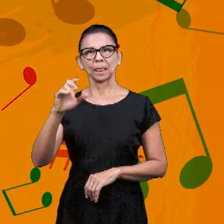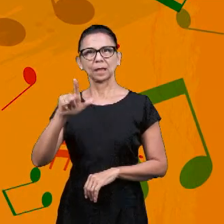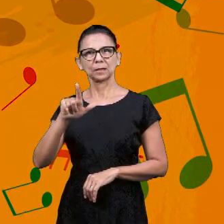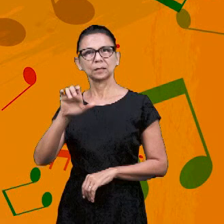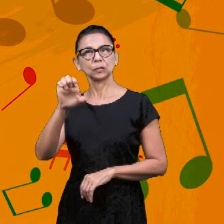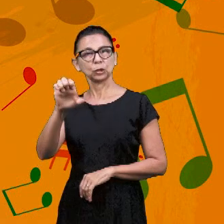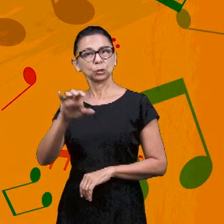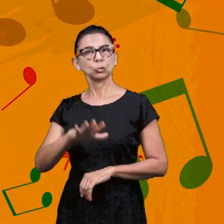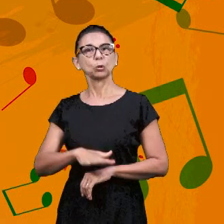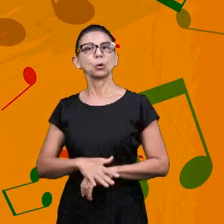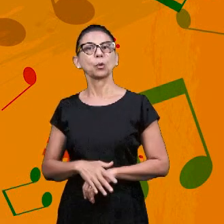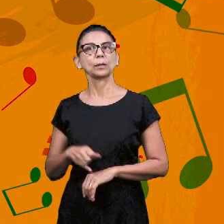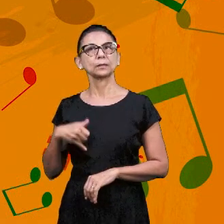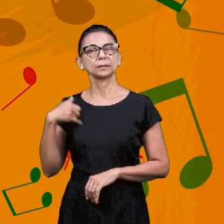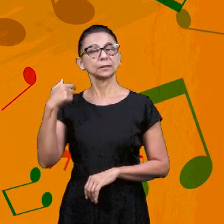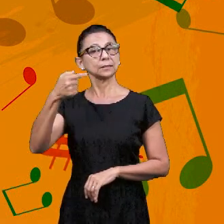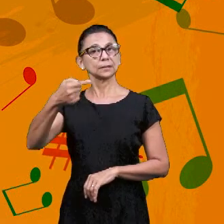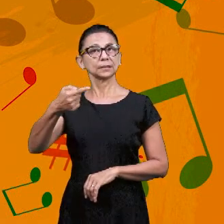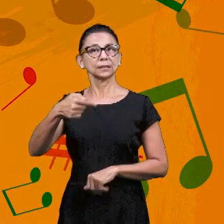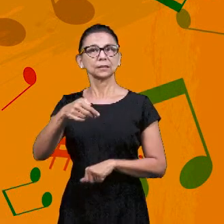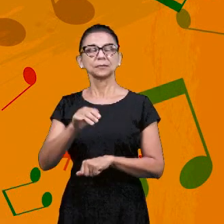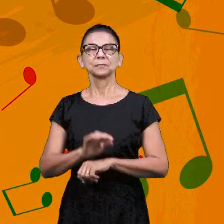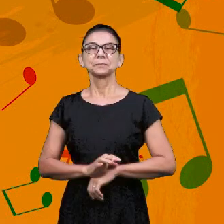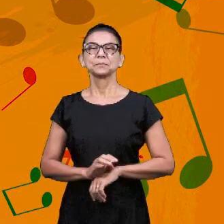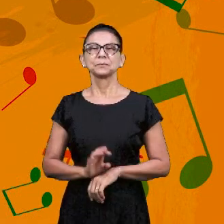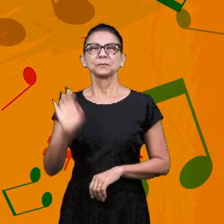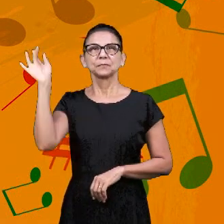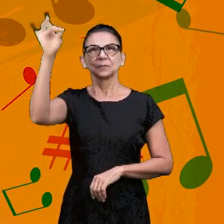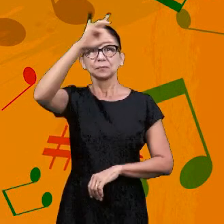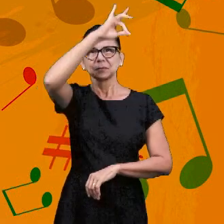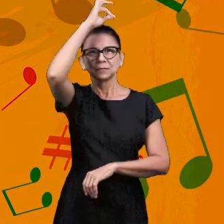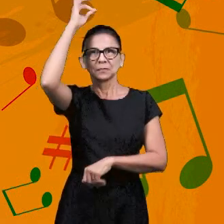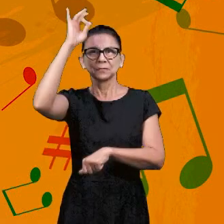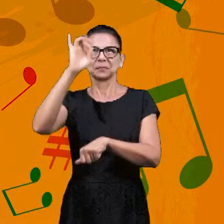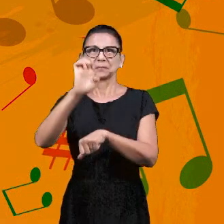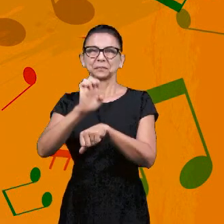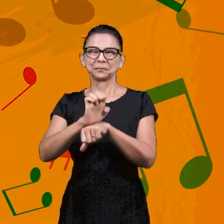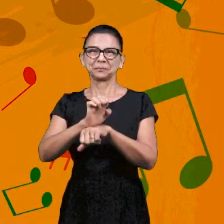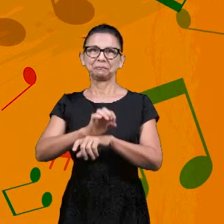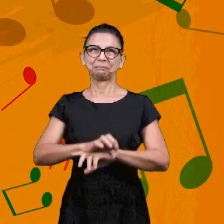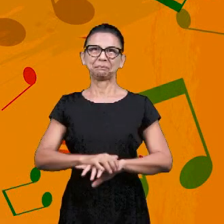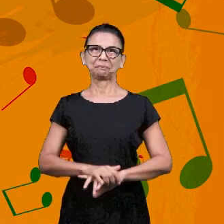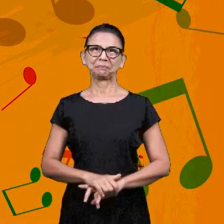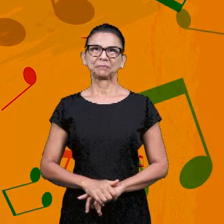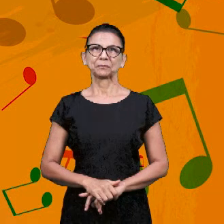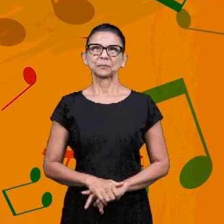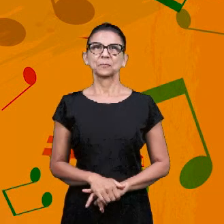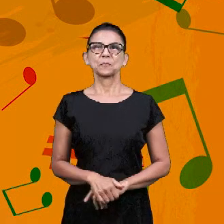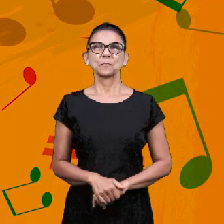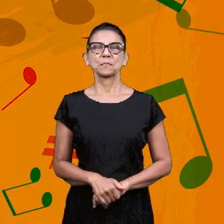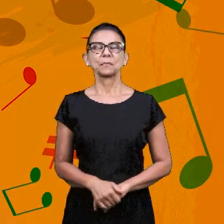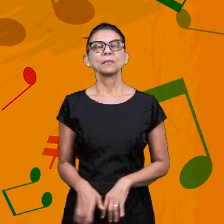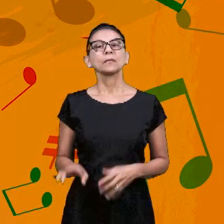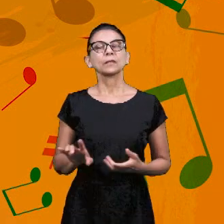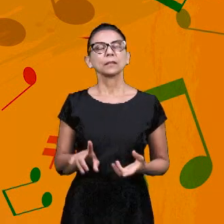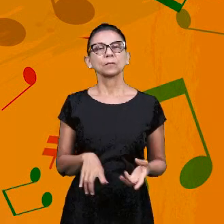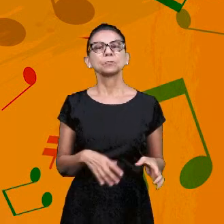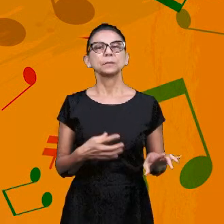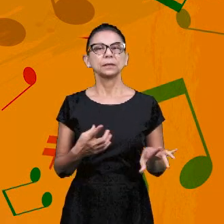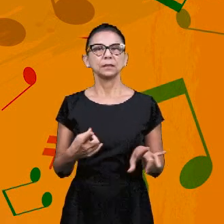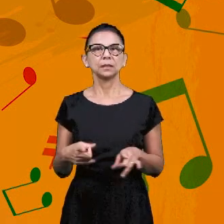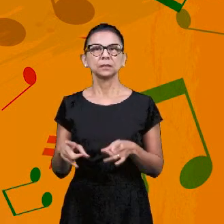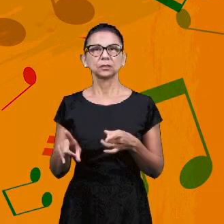Nicole Matos Monteiro, ela a 7 ans de Vitória, Espírito Santo. Jesus voltará,